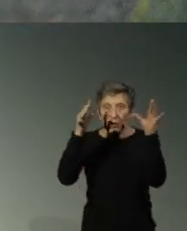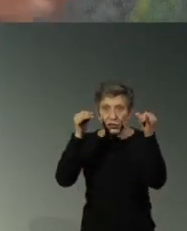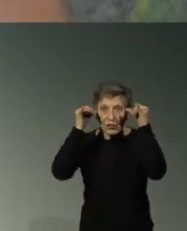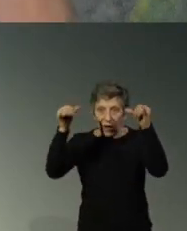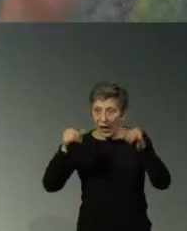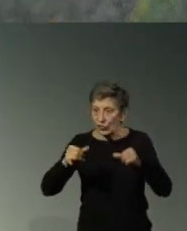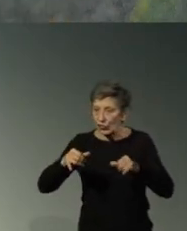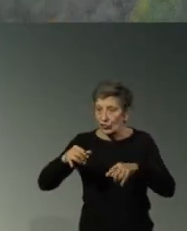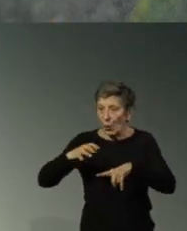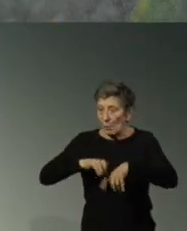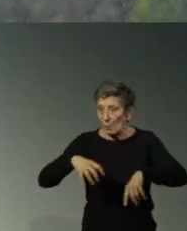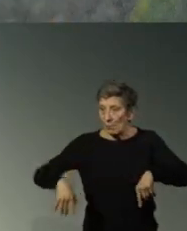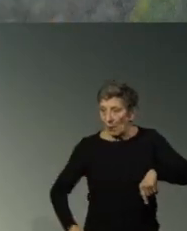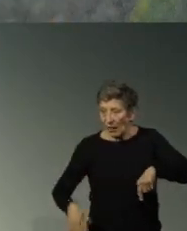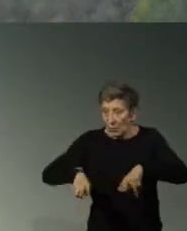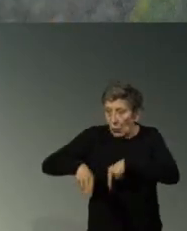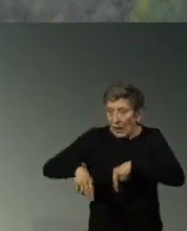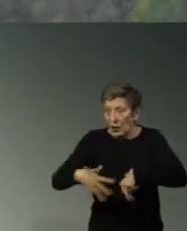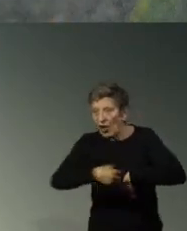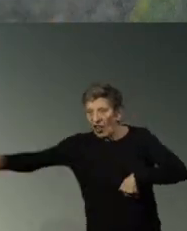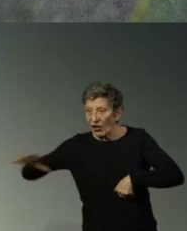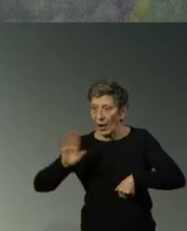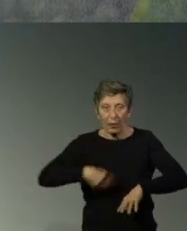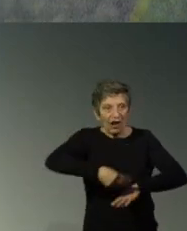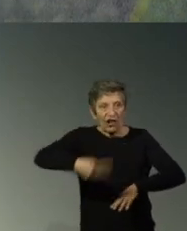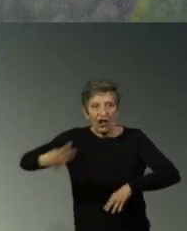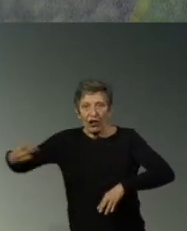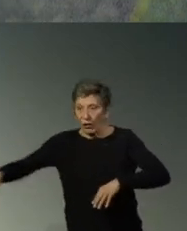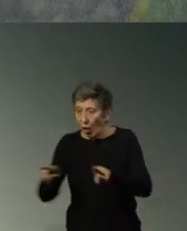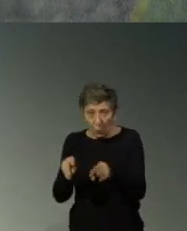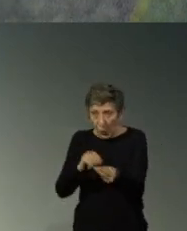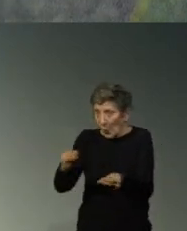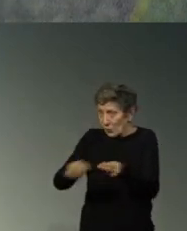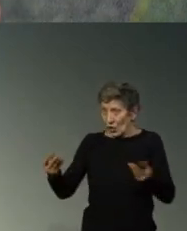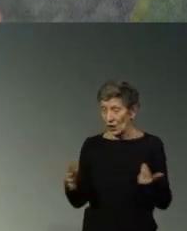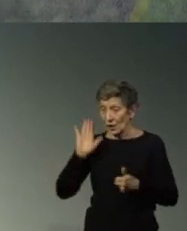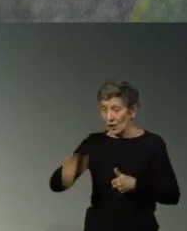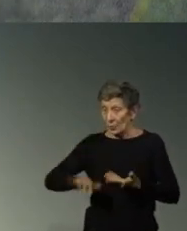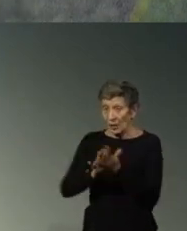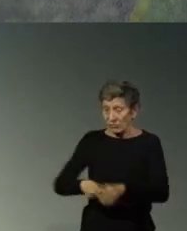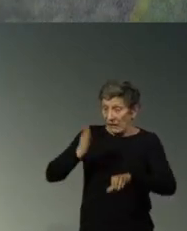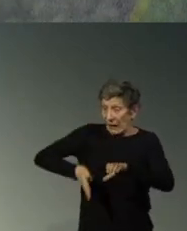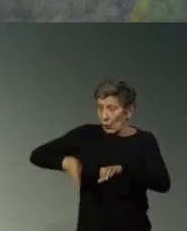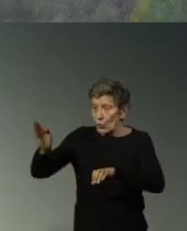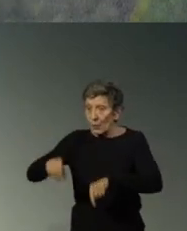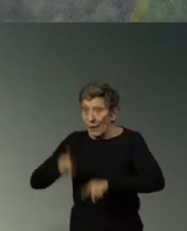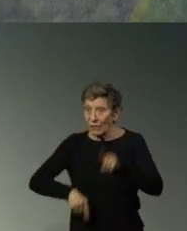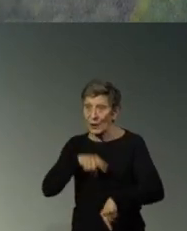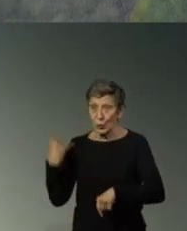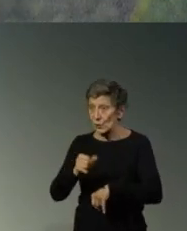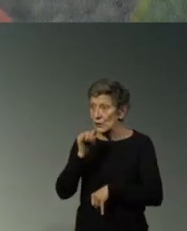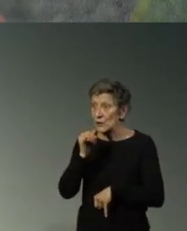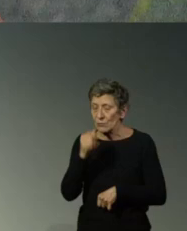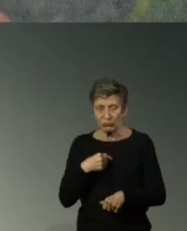qui est ballottée comme un objet, pour qu'on l'emmène à un endroit où on va la découper, parfois même sans l'avoir tuée. Et je me